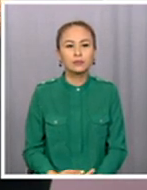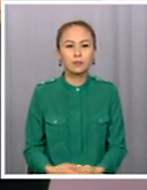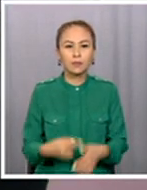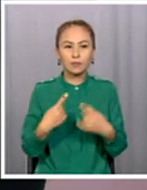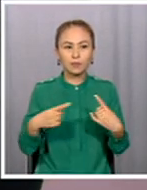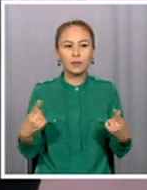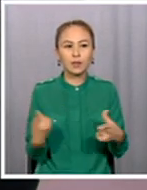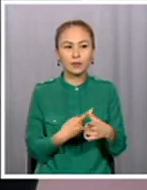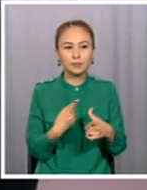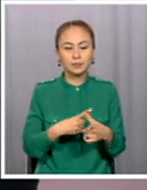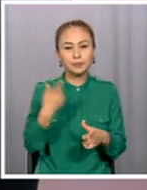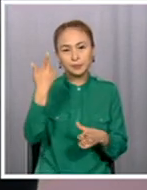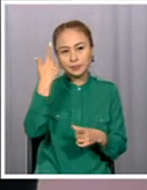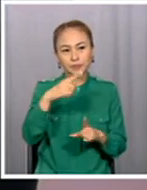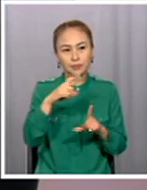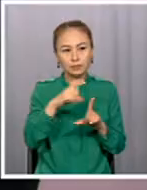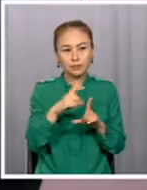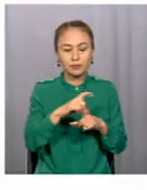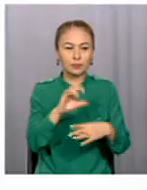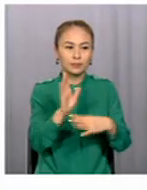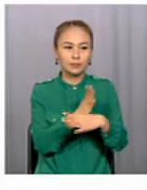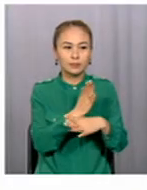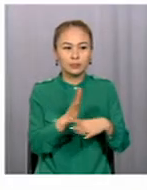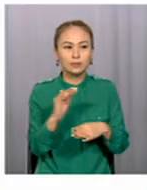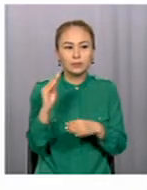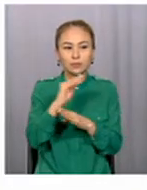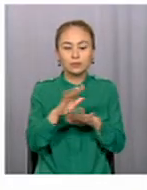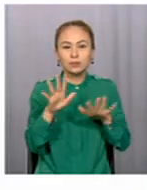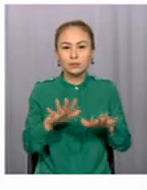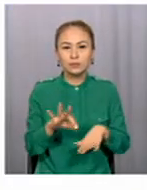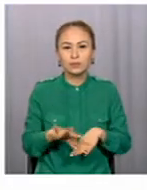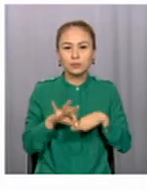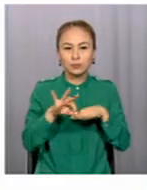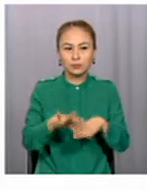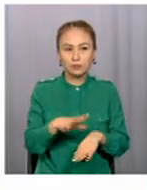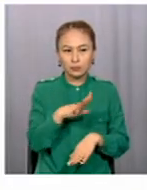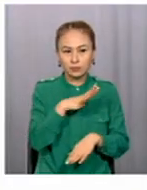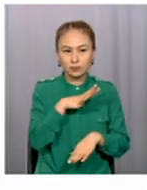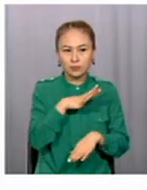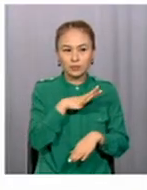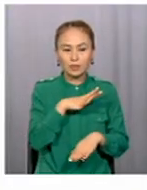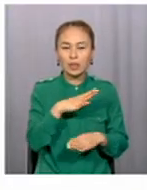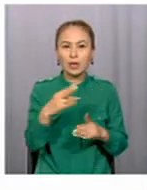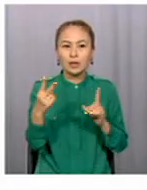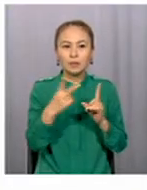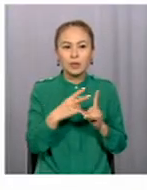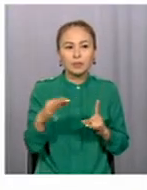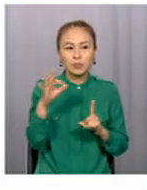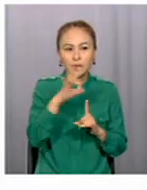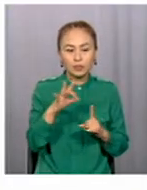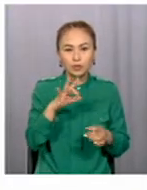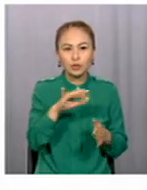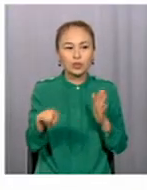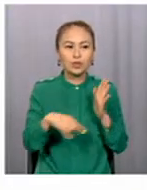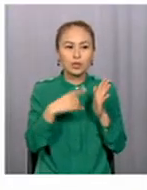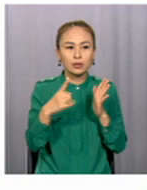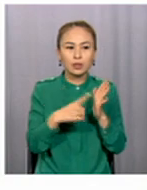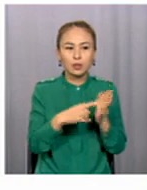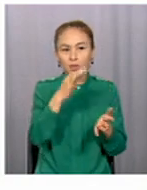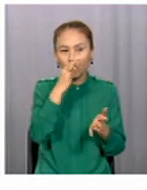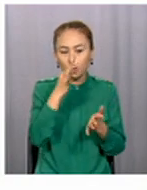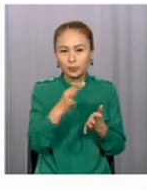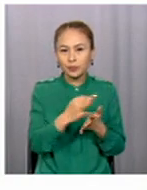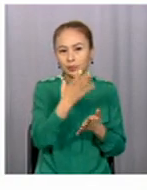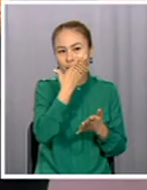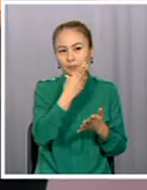Заттың атын білдіретін сөздерді ажыраттыңдар, және орынды қолдандыңдар. Мәтін мазмұны бойынша